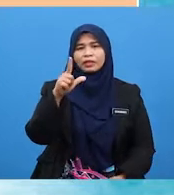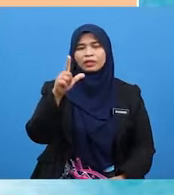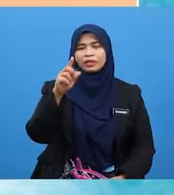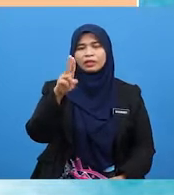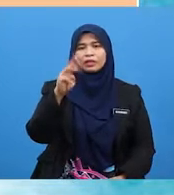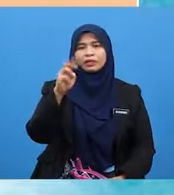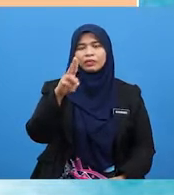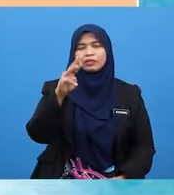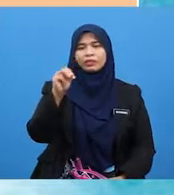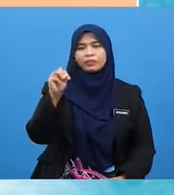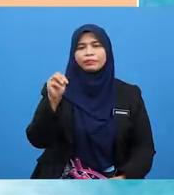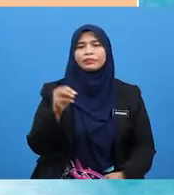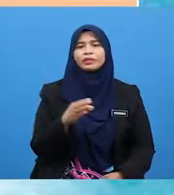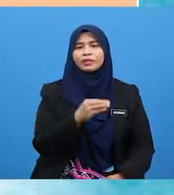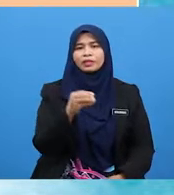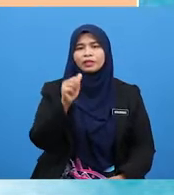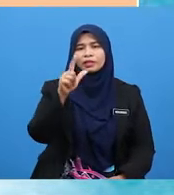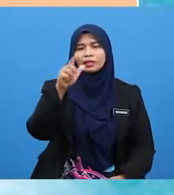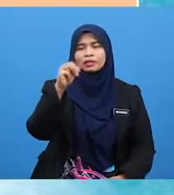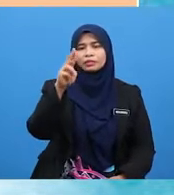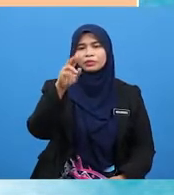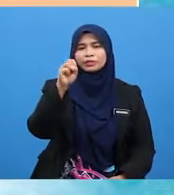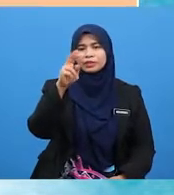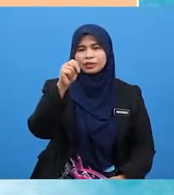Al-Umm dan Al-Musnad.